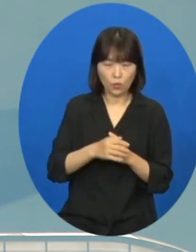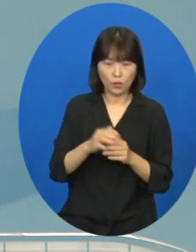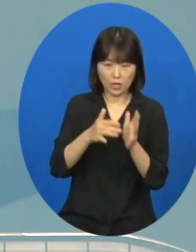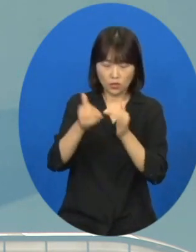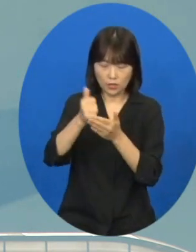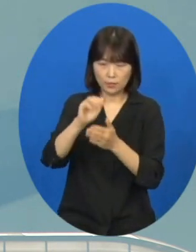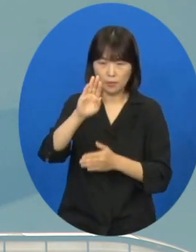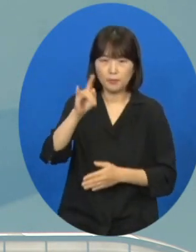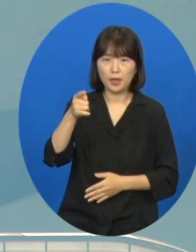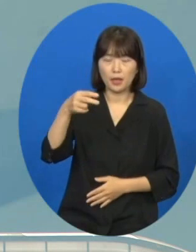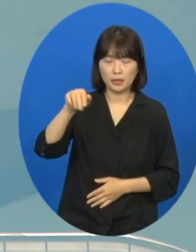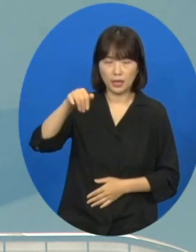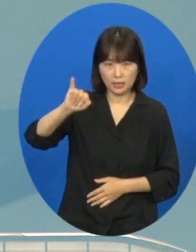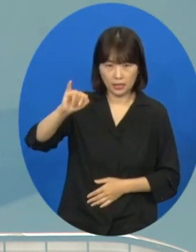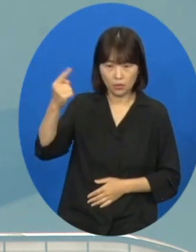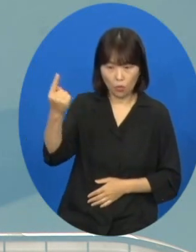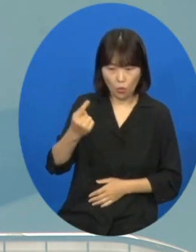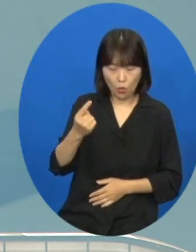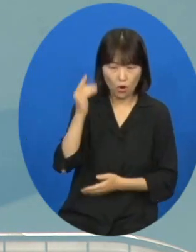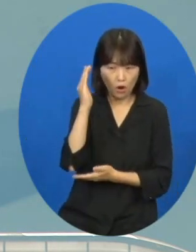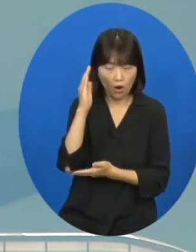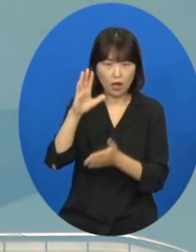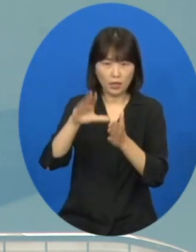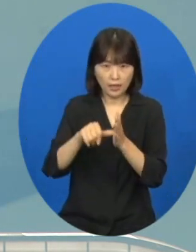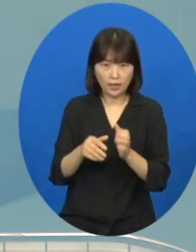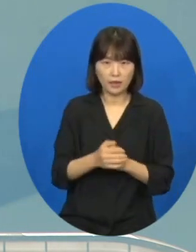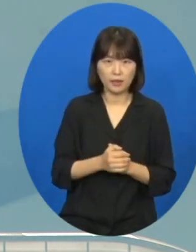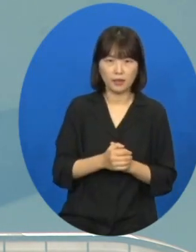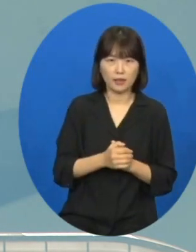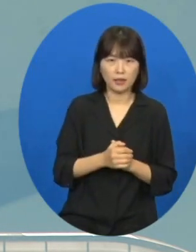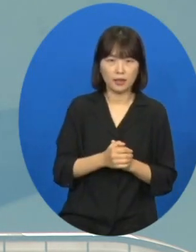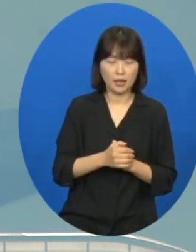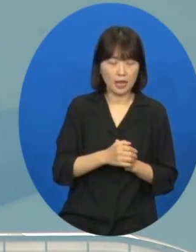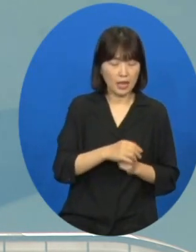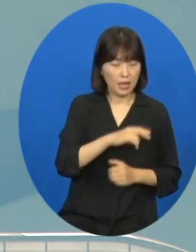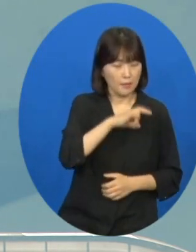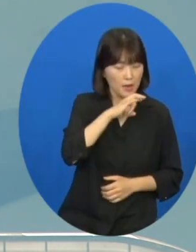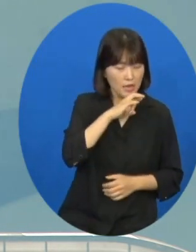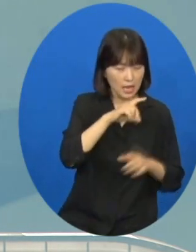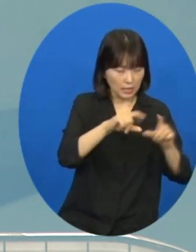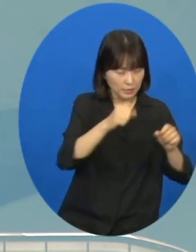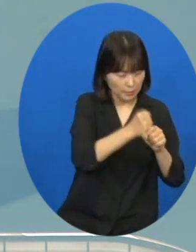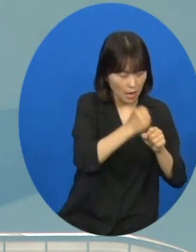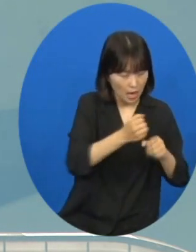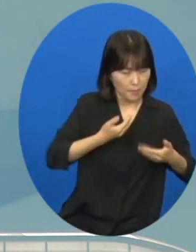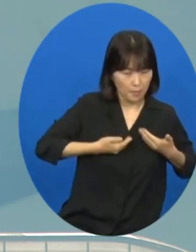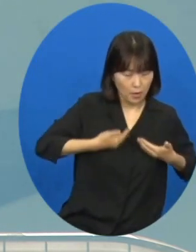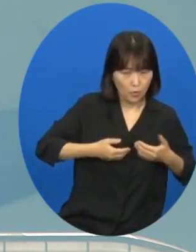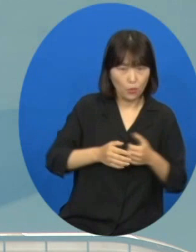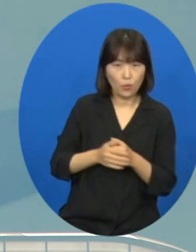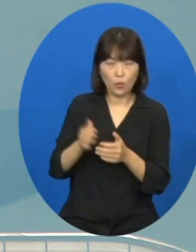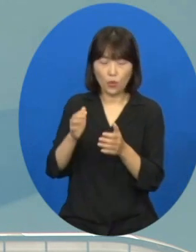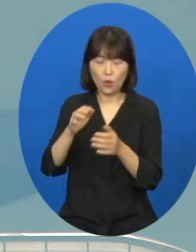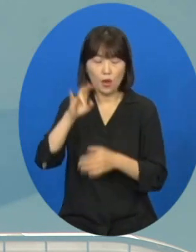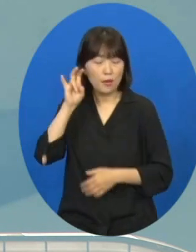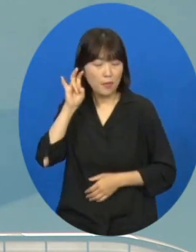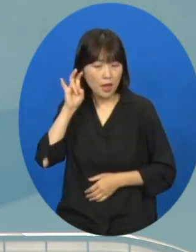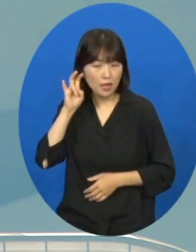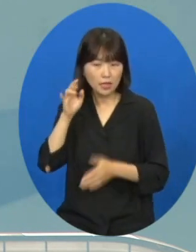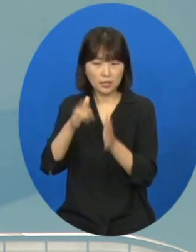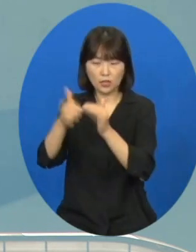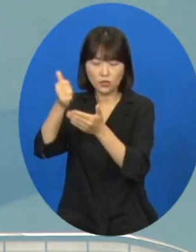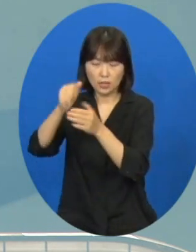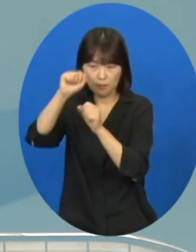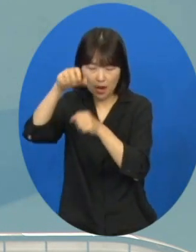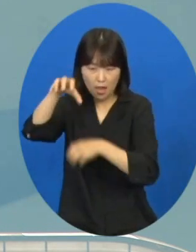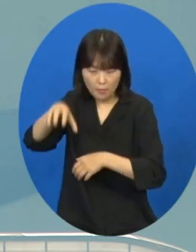마르다는 음식 만드느라고 바빴고 마리아는 예수님의 발 앞에서 예수님의 말씀을 늘 들었던